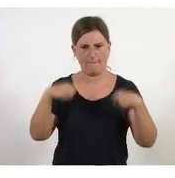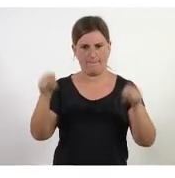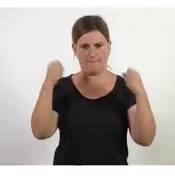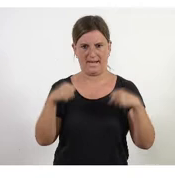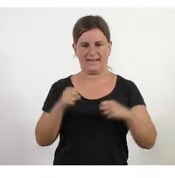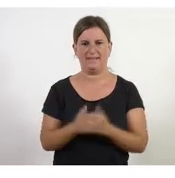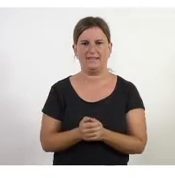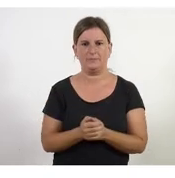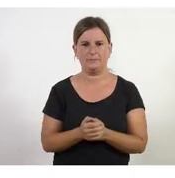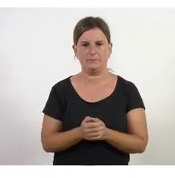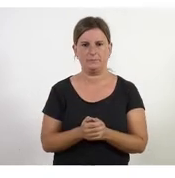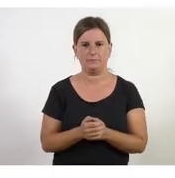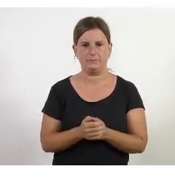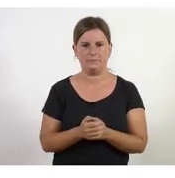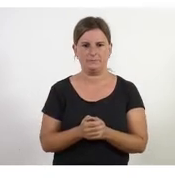El taller,